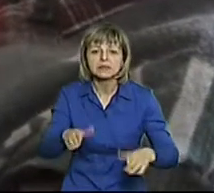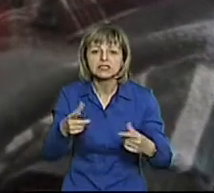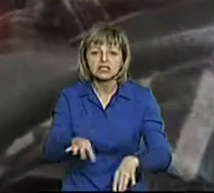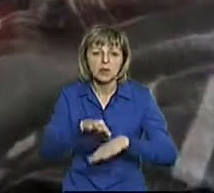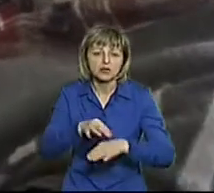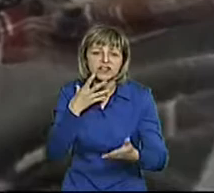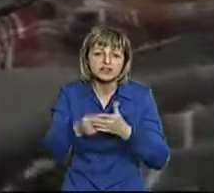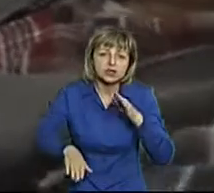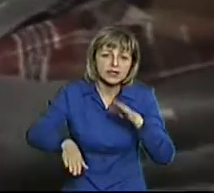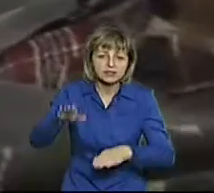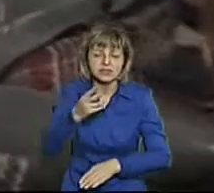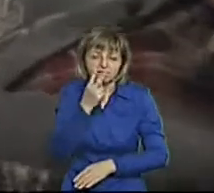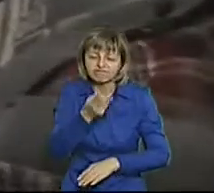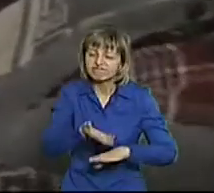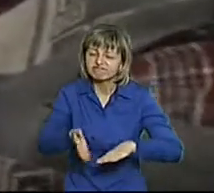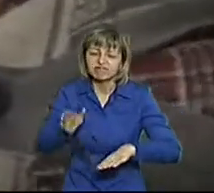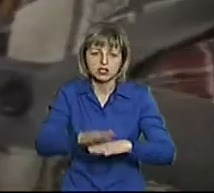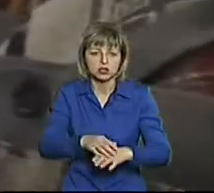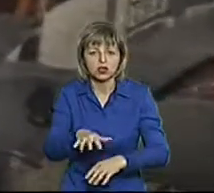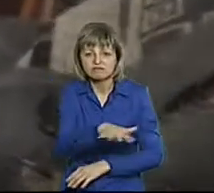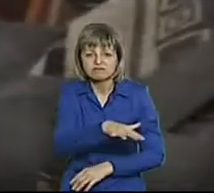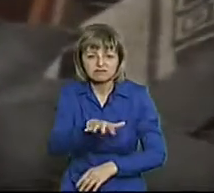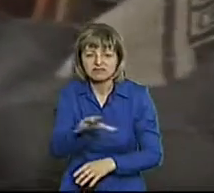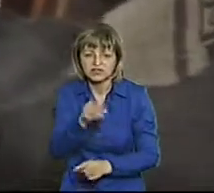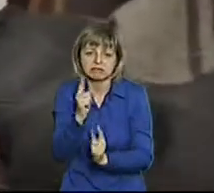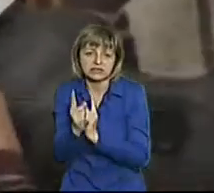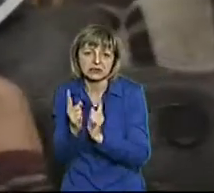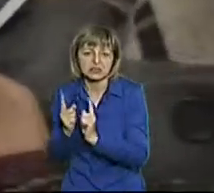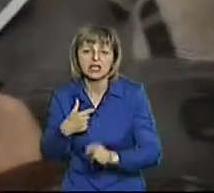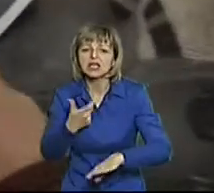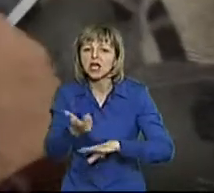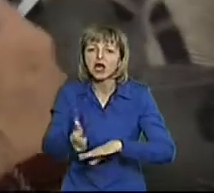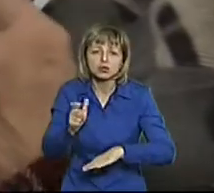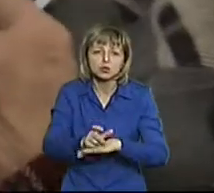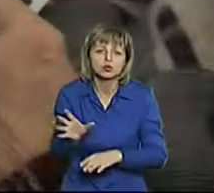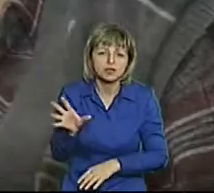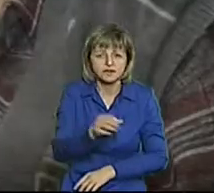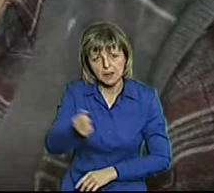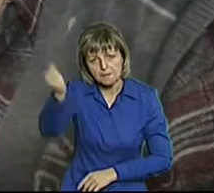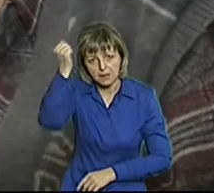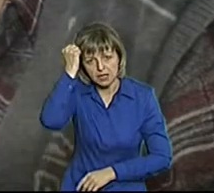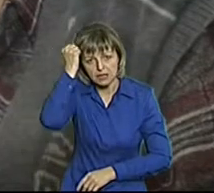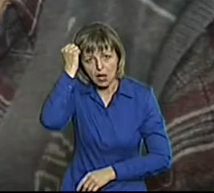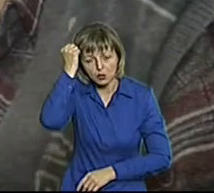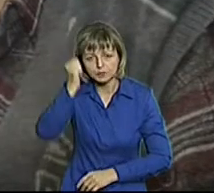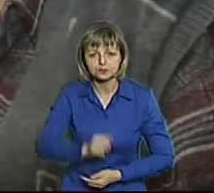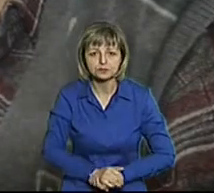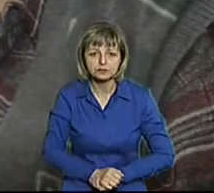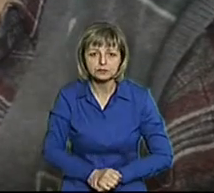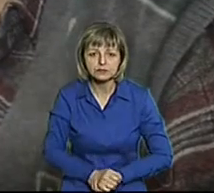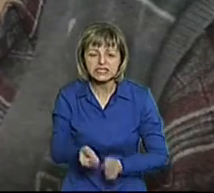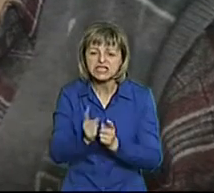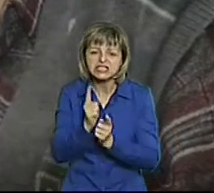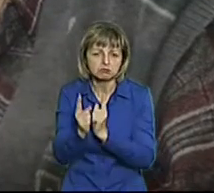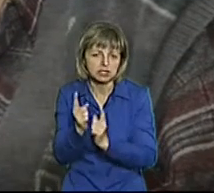дитинство, каже, було важко. Холмщина змінилася. Я дуже то все пам'ятаю. От.